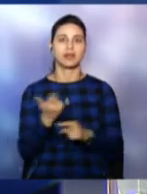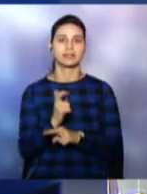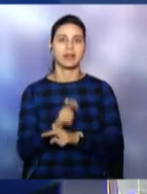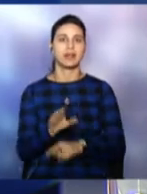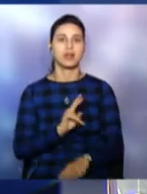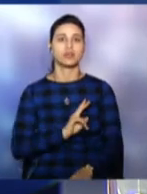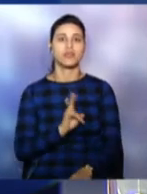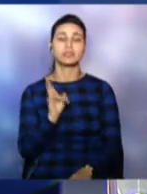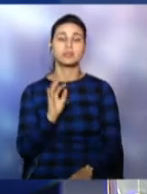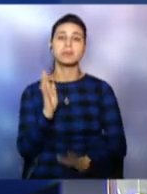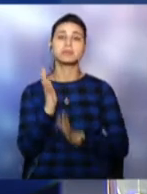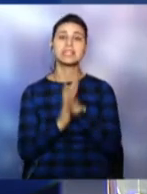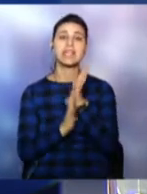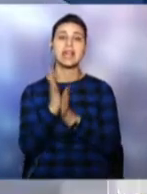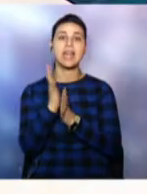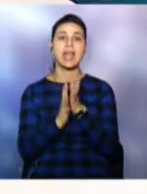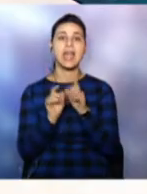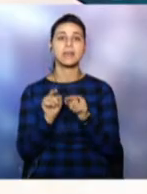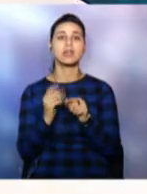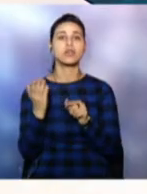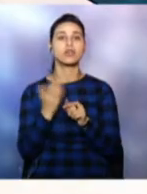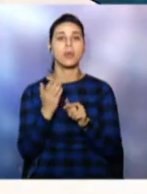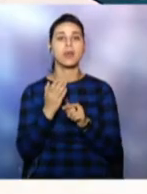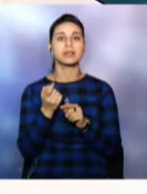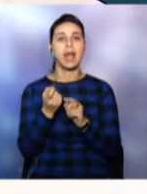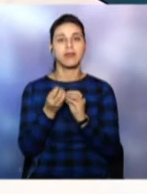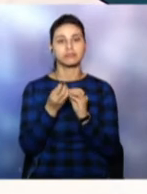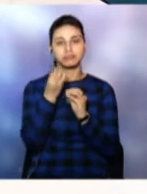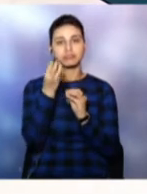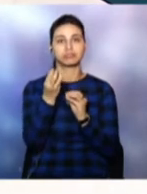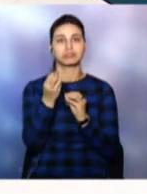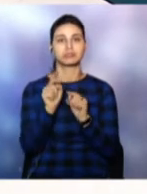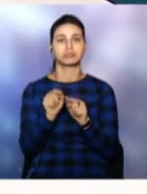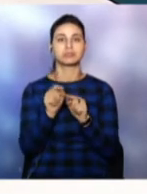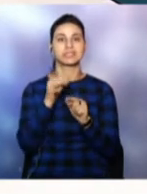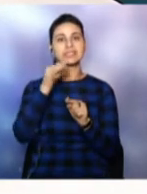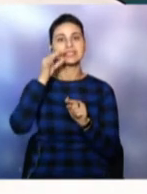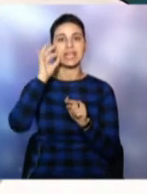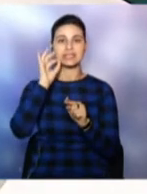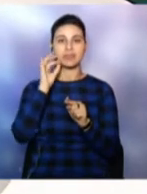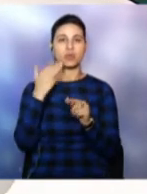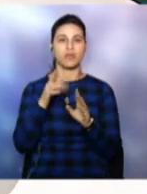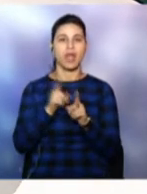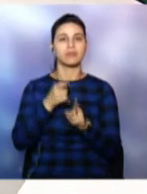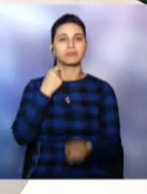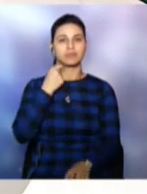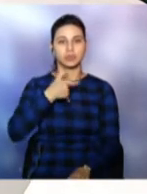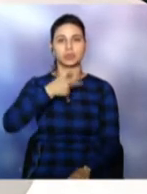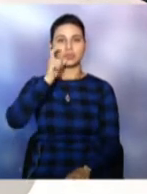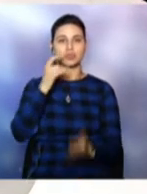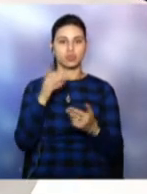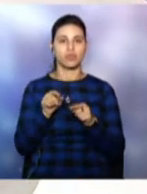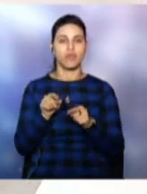ადასტურებს. მაგრამ მცენარეები, რომელთა ნაყოფსაც მე ამ სასმელის სახეს ვაძლევთ, არსებობდა